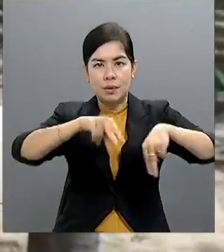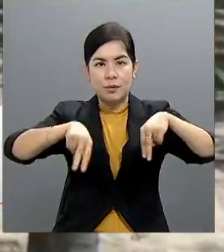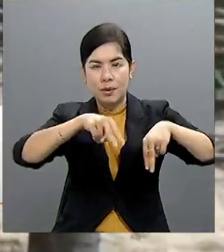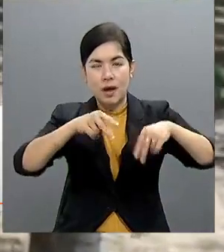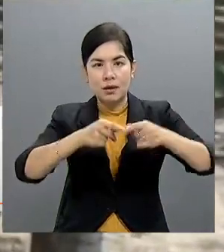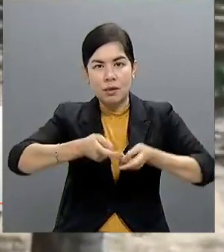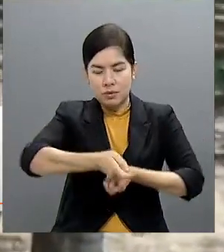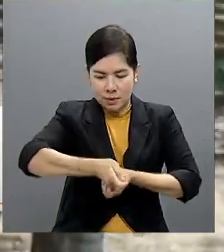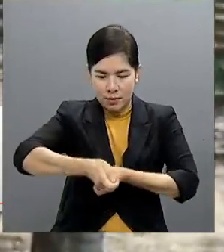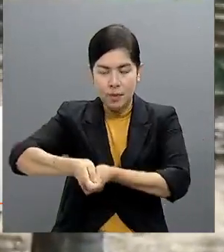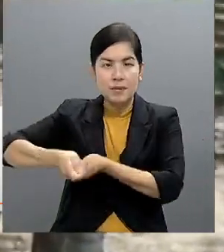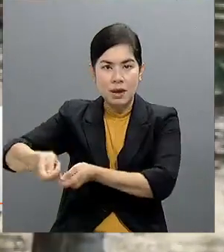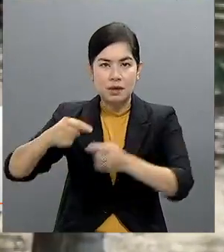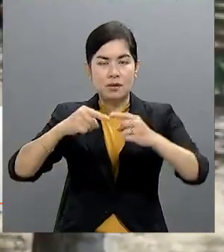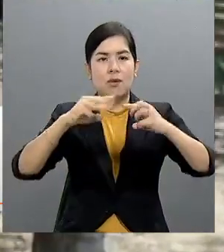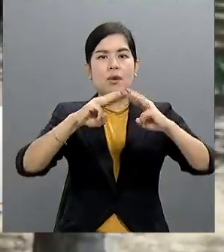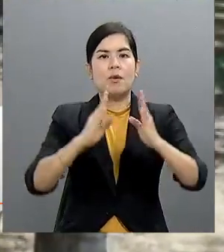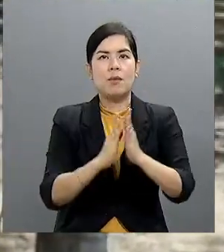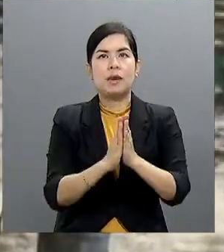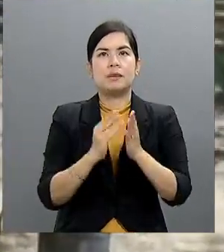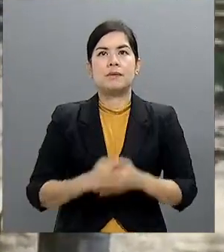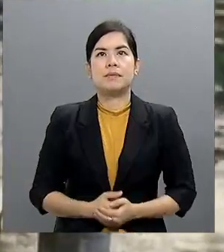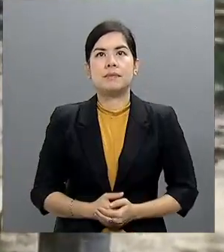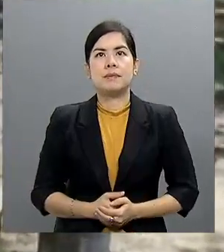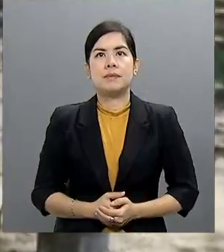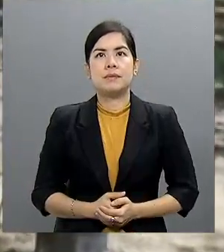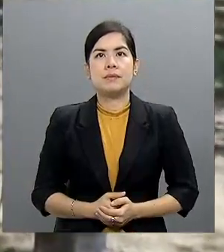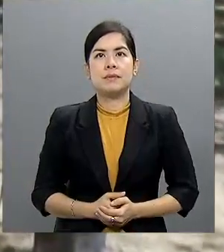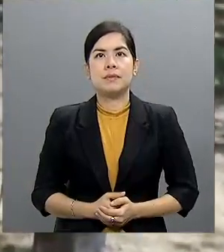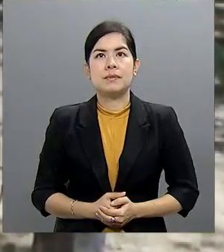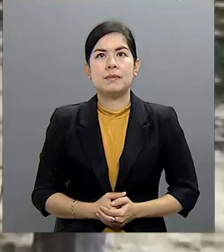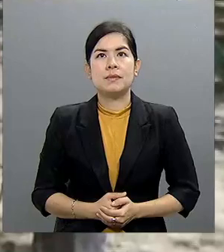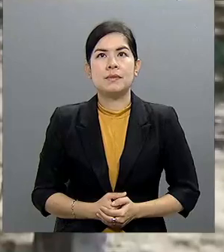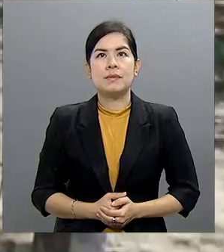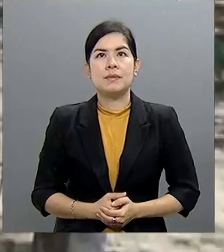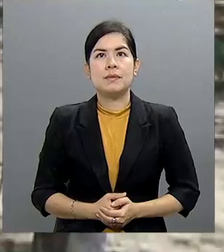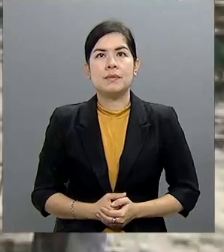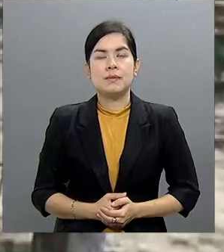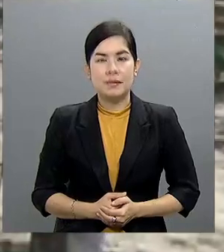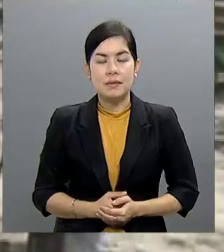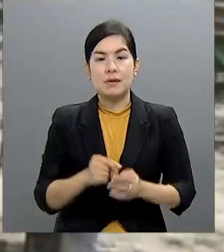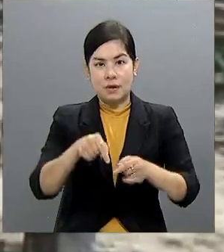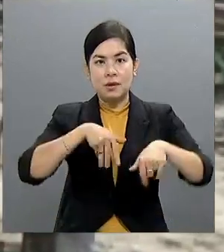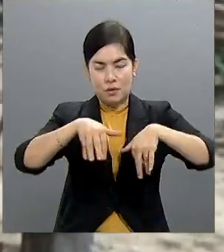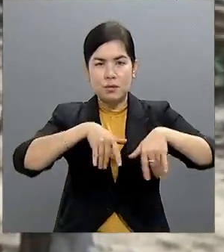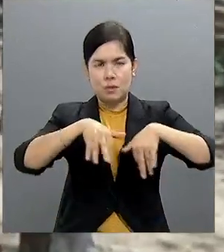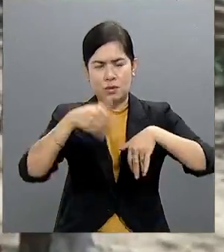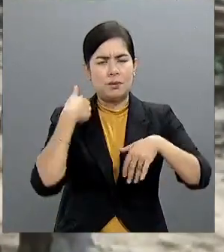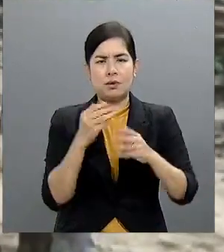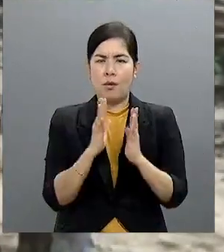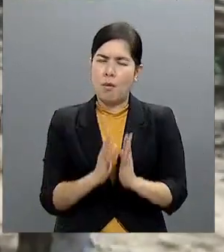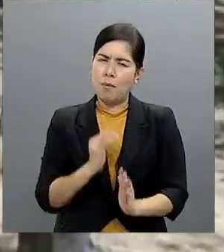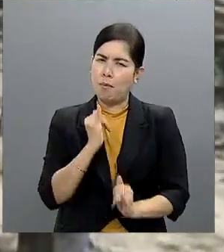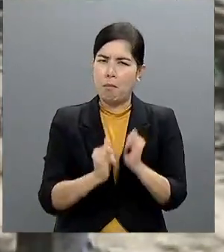แต่วันนี้ที่ผมเน้นย้ำที่สุดคือเรื่องของคนสลาดพวกนี้เขาใช้เป็นชุมชนที่คนจะมารวมตัวกันเยอะทางวัดก็มีมาตรการป้องกัน